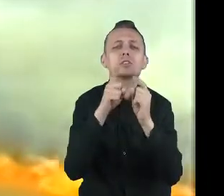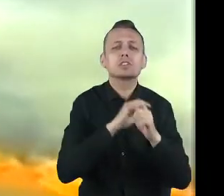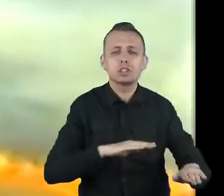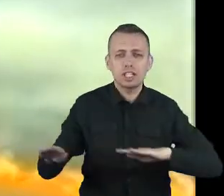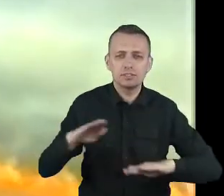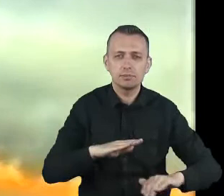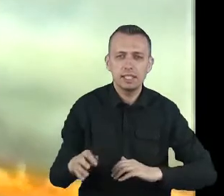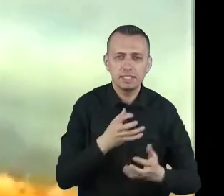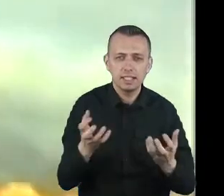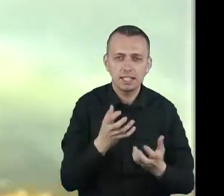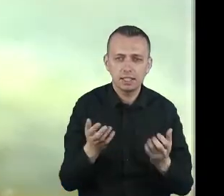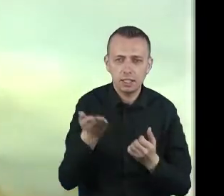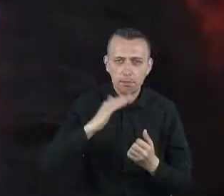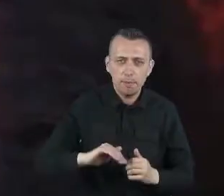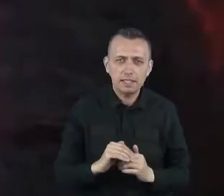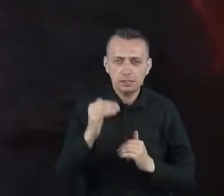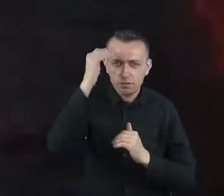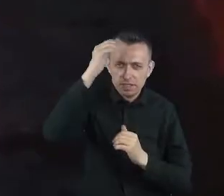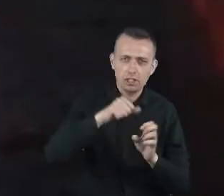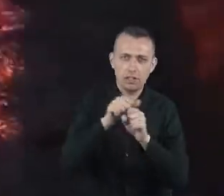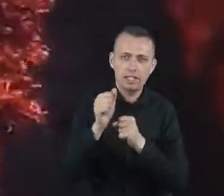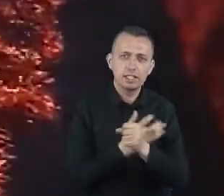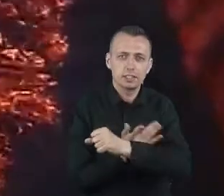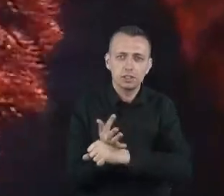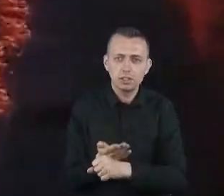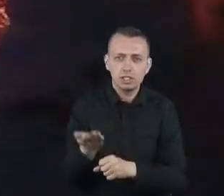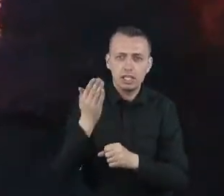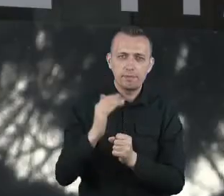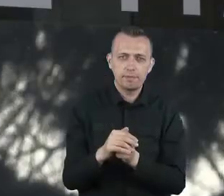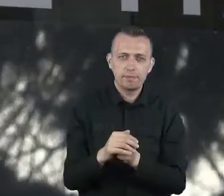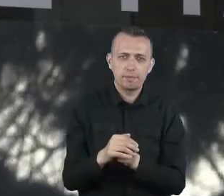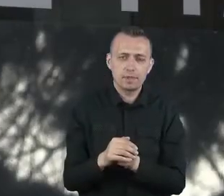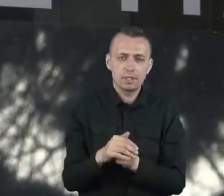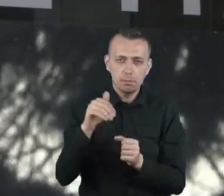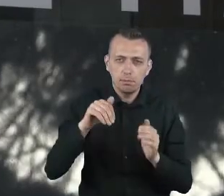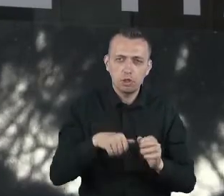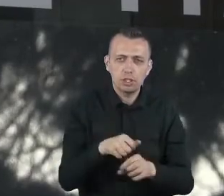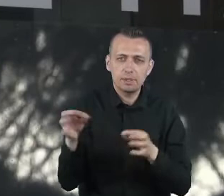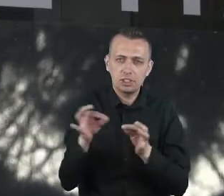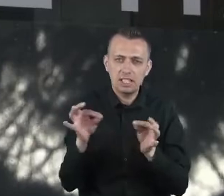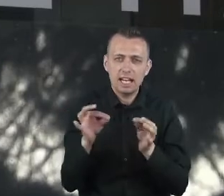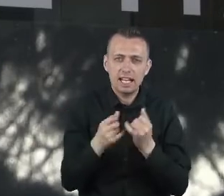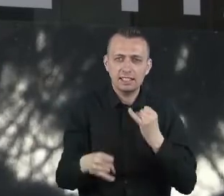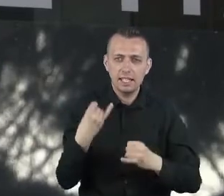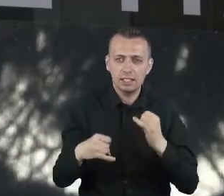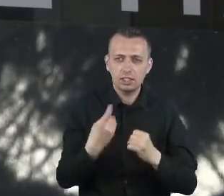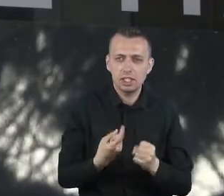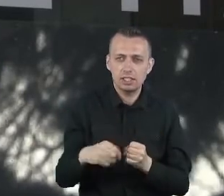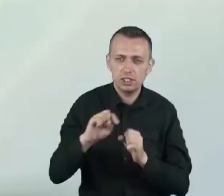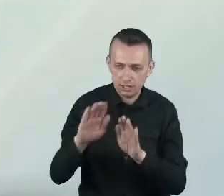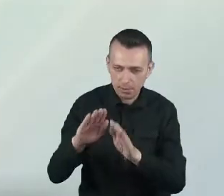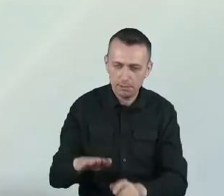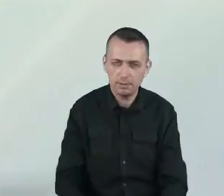gęstej roślinności. Jedna iskra, jeden niedopałek może doprowadzić do tragedii. Dla Wiadomości Dnia, Paweł